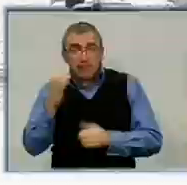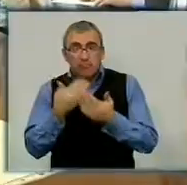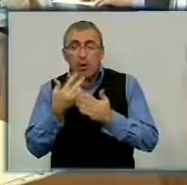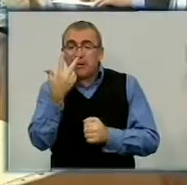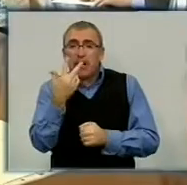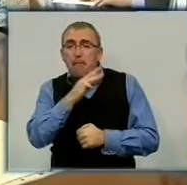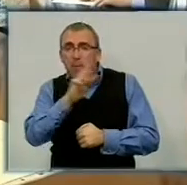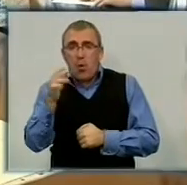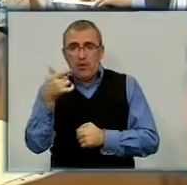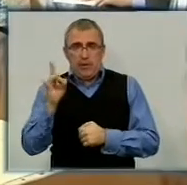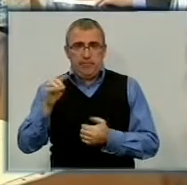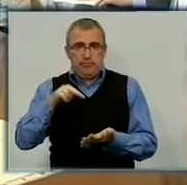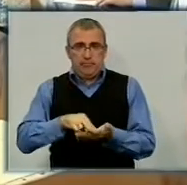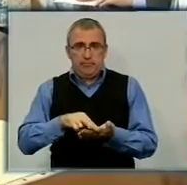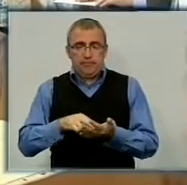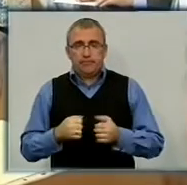млн